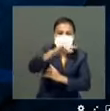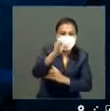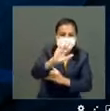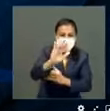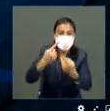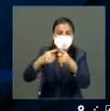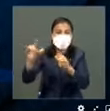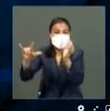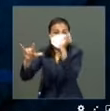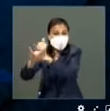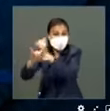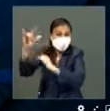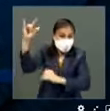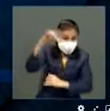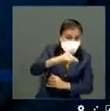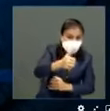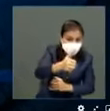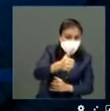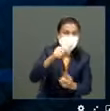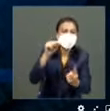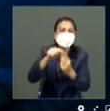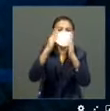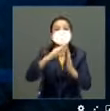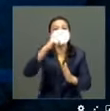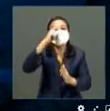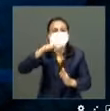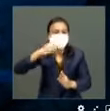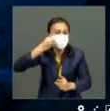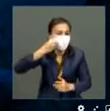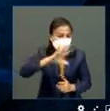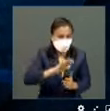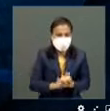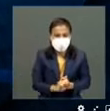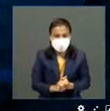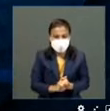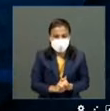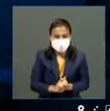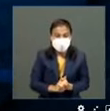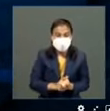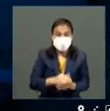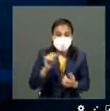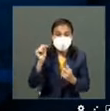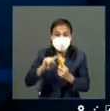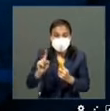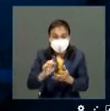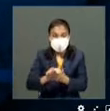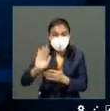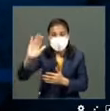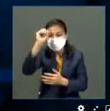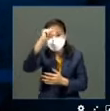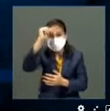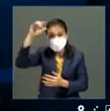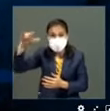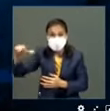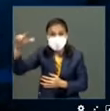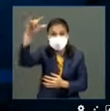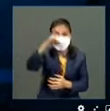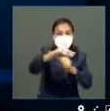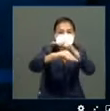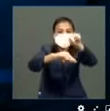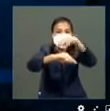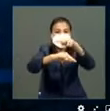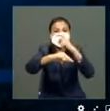ฤษภาคมมีการเดินทางจากประเทศอินเดียถึงสนามบินสุวรรณภูมิเนี่ยนะคะเป็นคนไทยทั้งหมดนะ